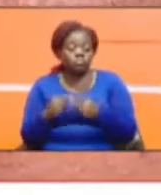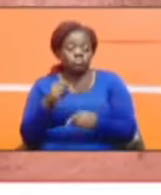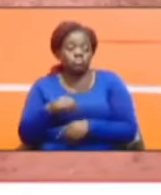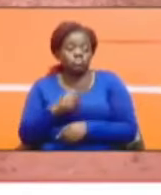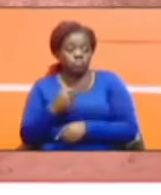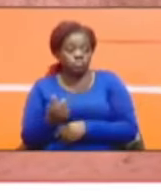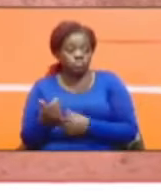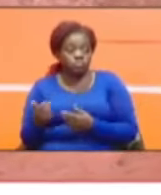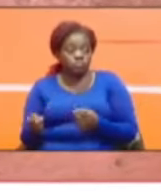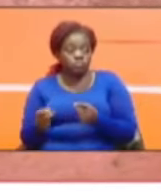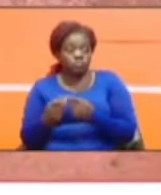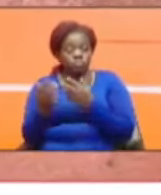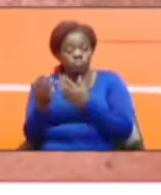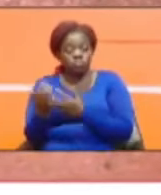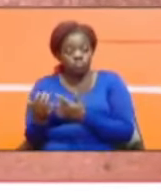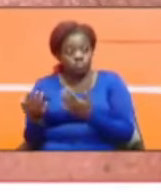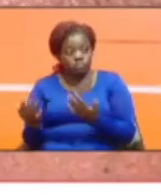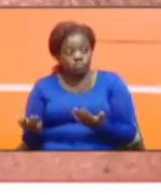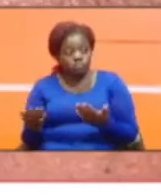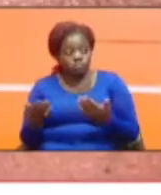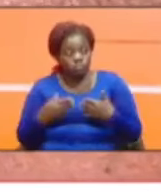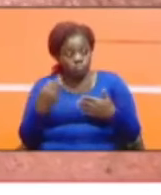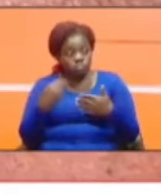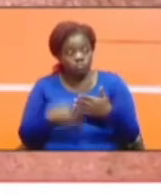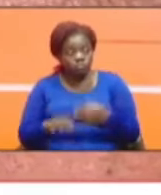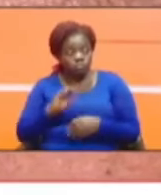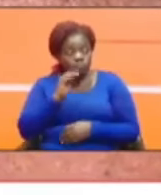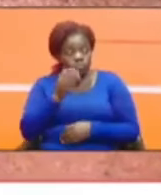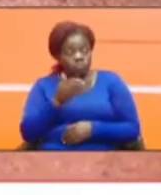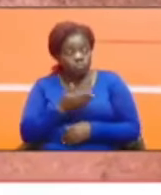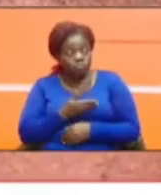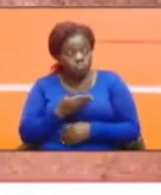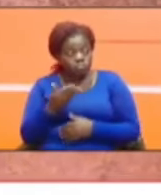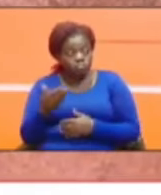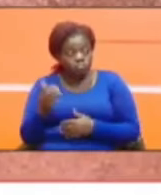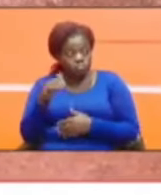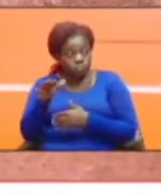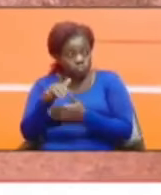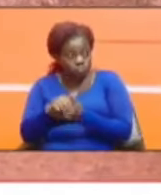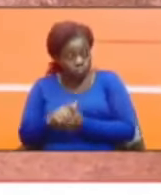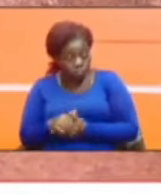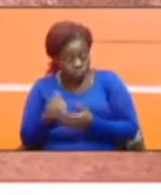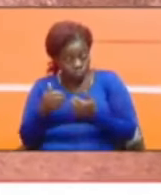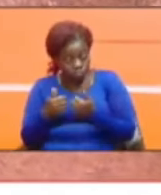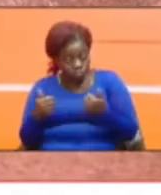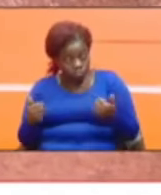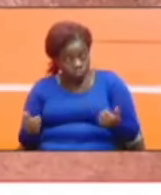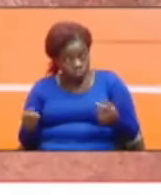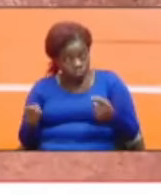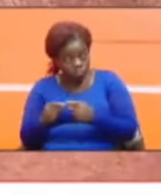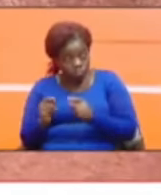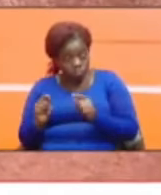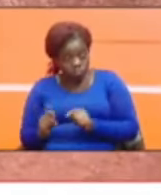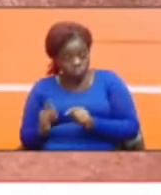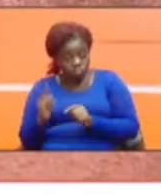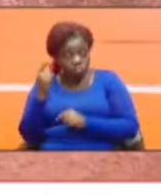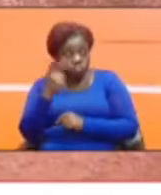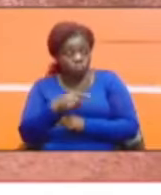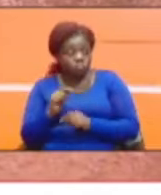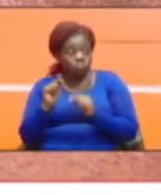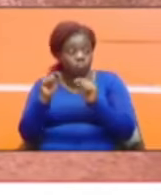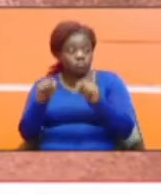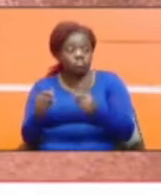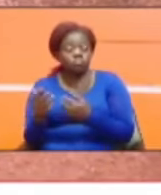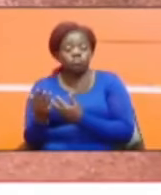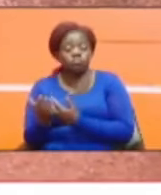Nga bunaku wa mtega. Ula ndio dinatuka kasana gambo mkazi. Na ye mbao ugwe ya ukana na inga bunaku ajao wano.